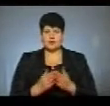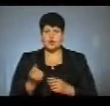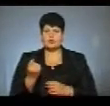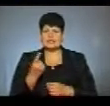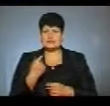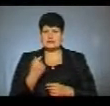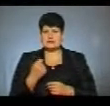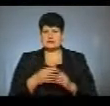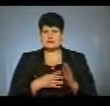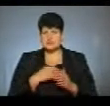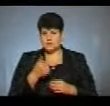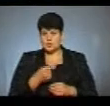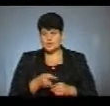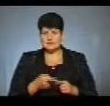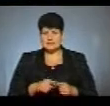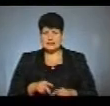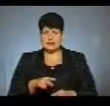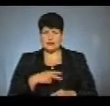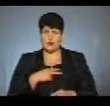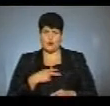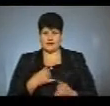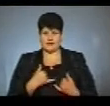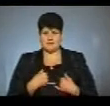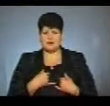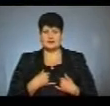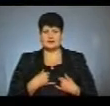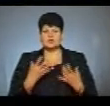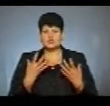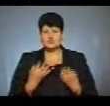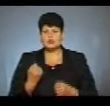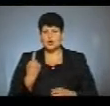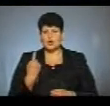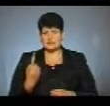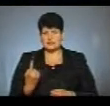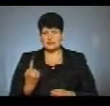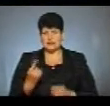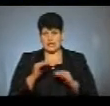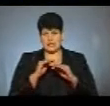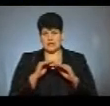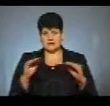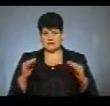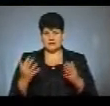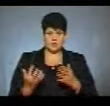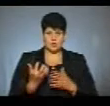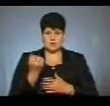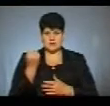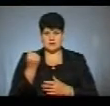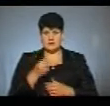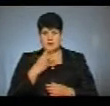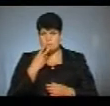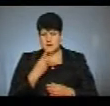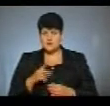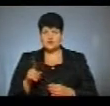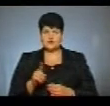19 років. Це нагорода для мене ще один рівень досягнення. Бачу,